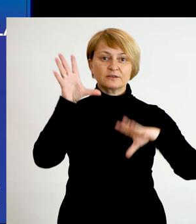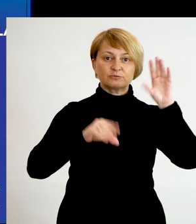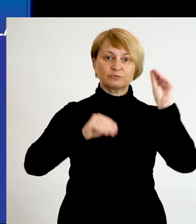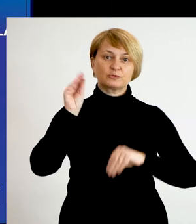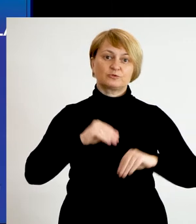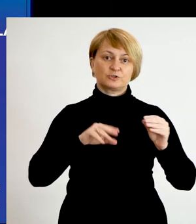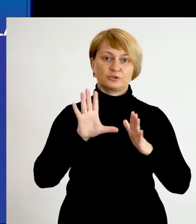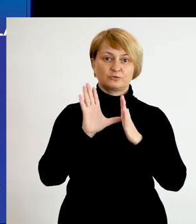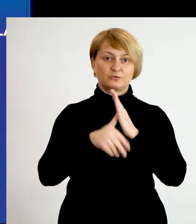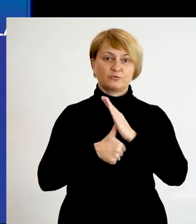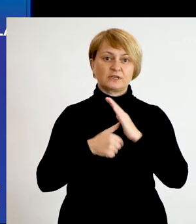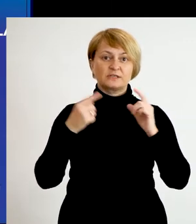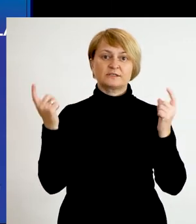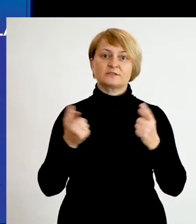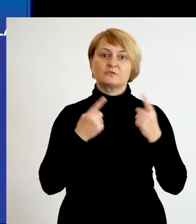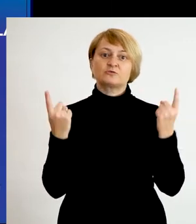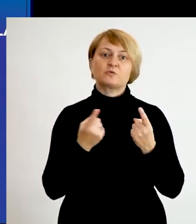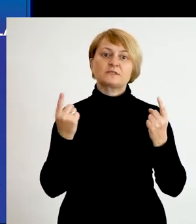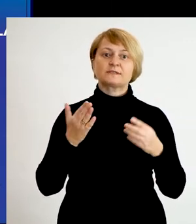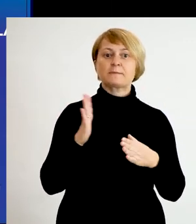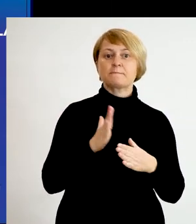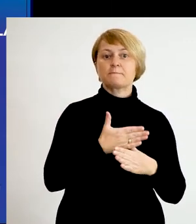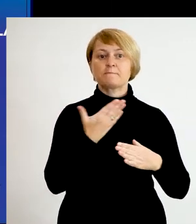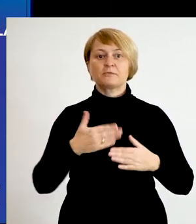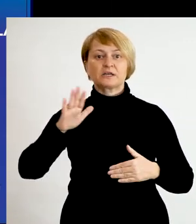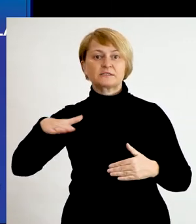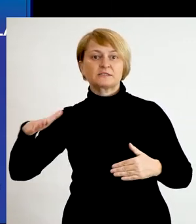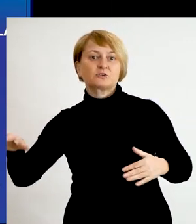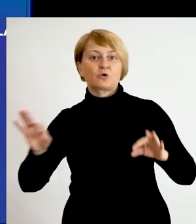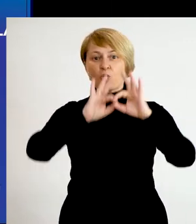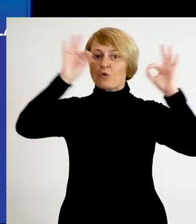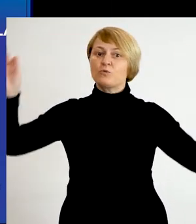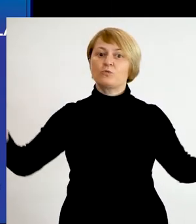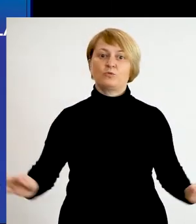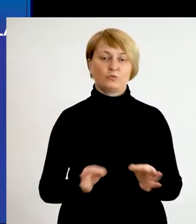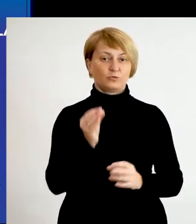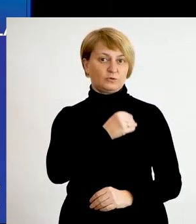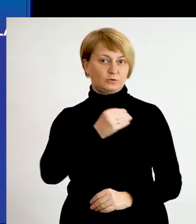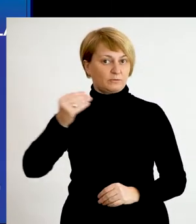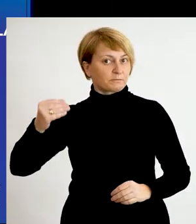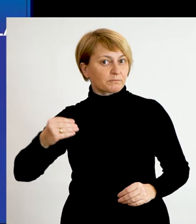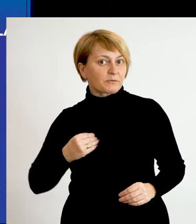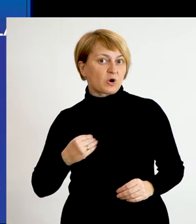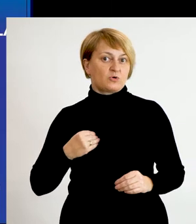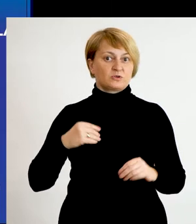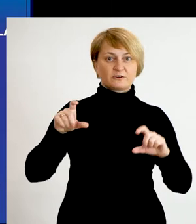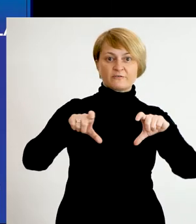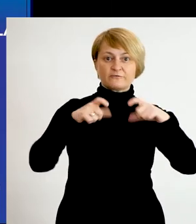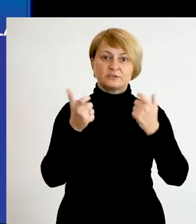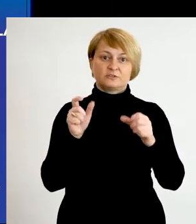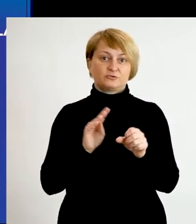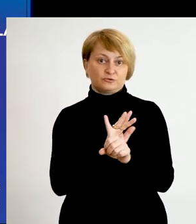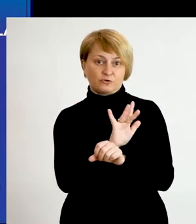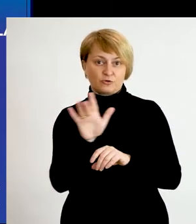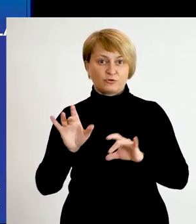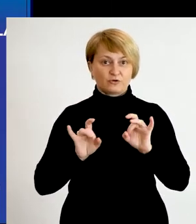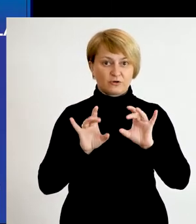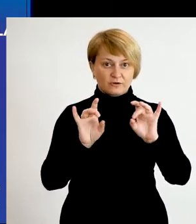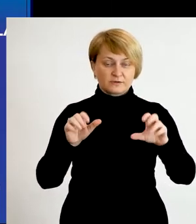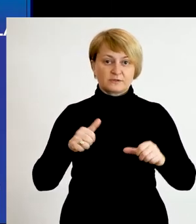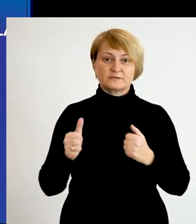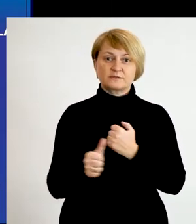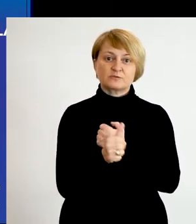miasta najbardziej wpływa oczywiście sytuacja międzynarodowa i sytuacja ogólnopolska. Sytuacja covidowa doprowadziła